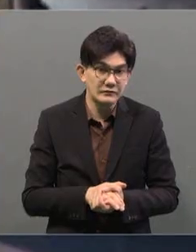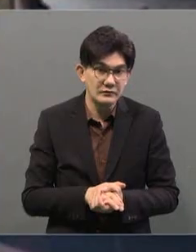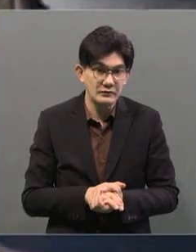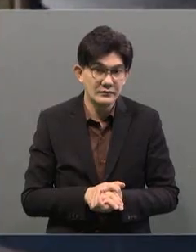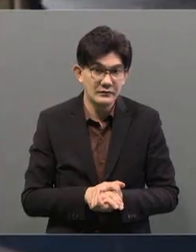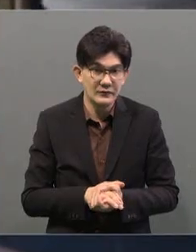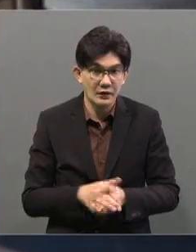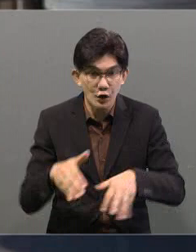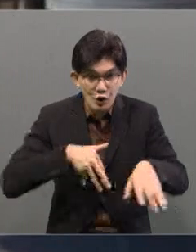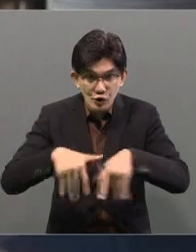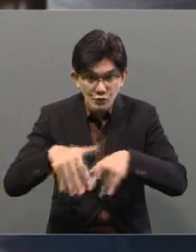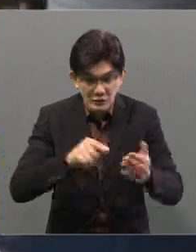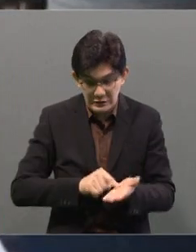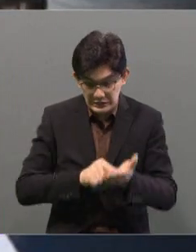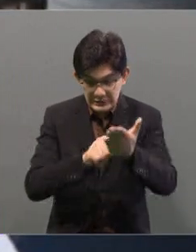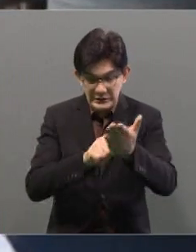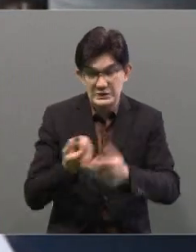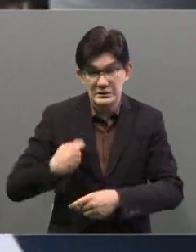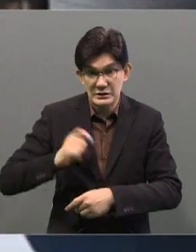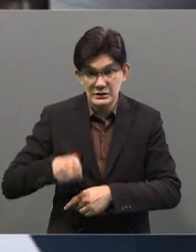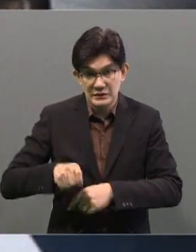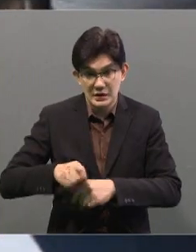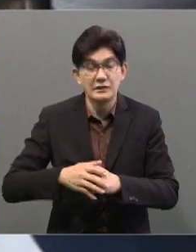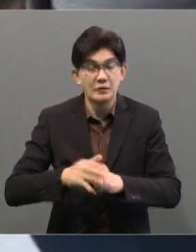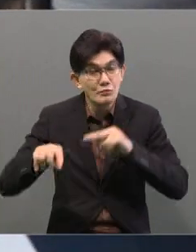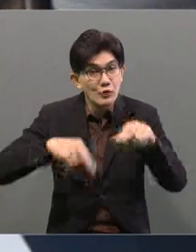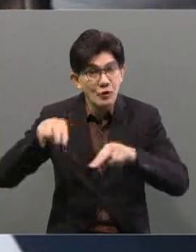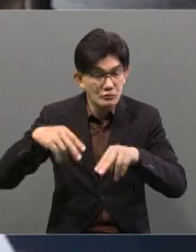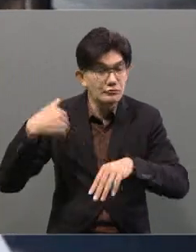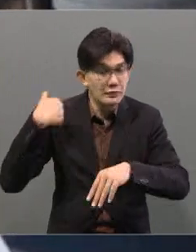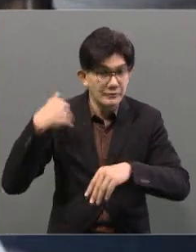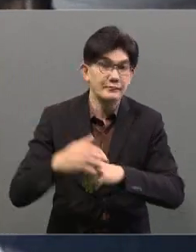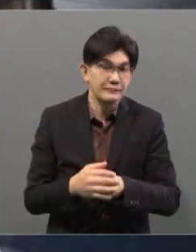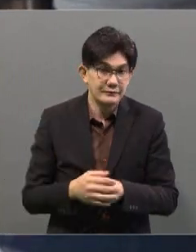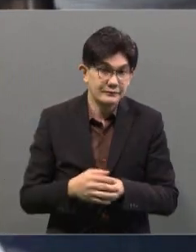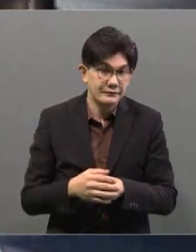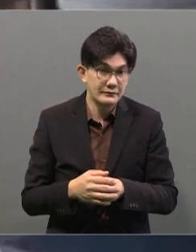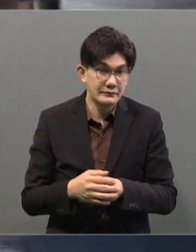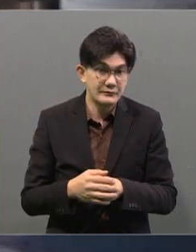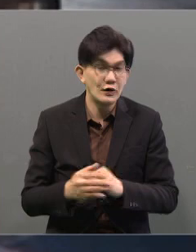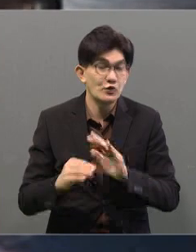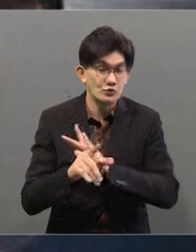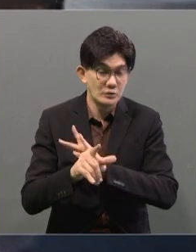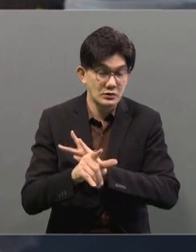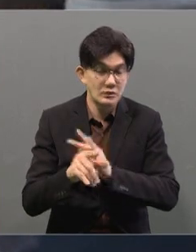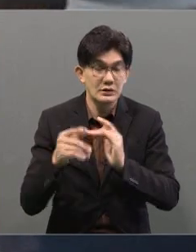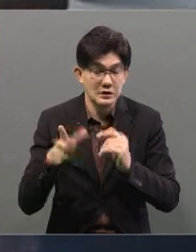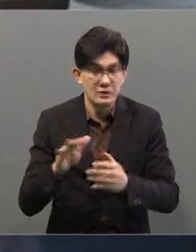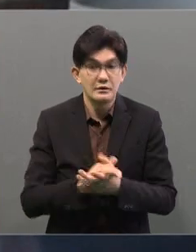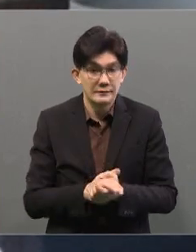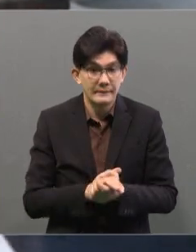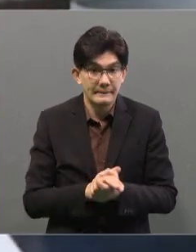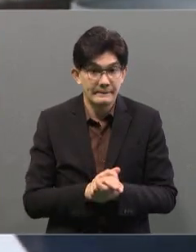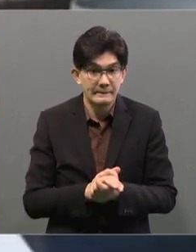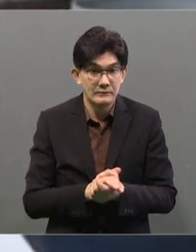ทางชาวบ้านได้ยื่นหนังสือขอเข้าไปที่เจ้าท่าสาขาจังหวัดชลบุรีครับแต่ว่าทางส